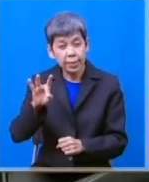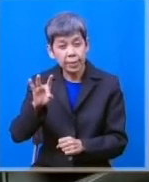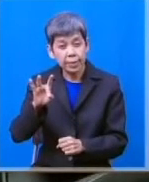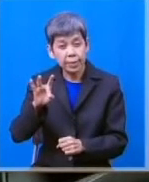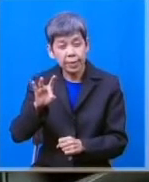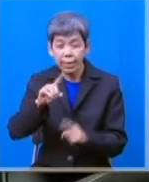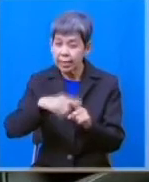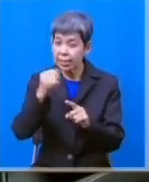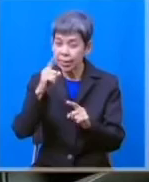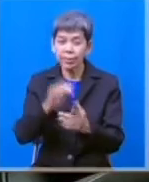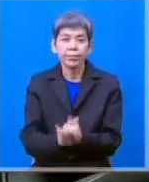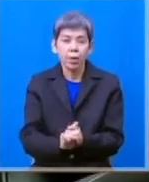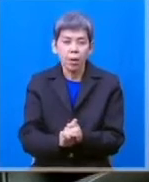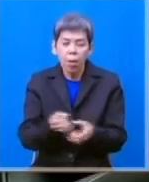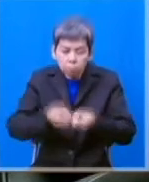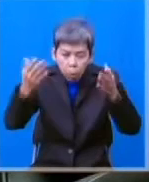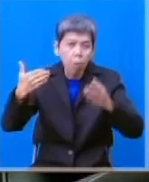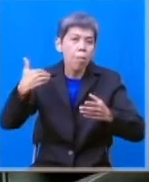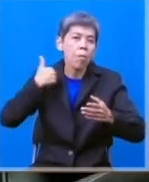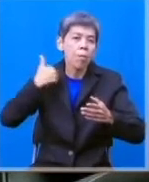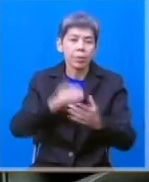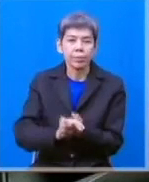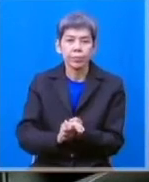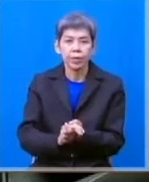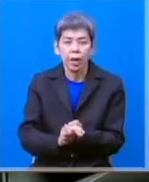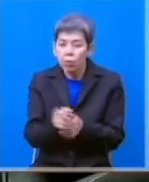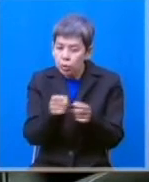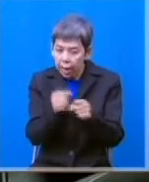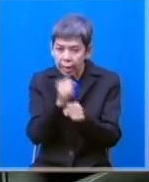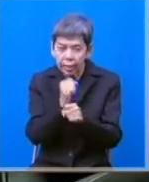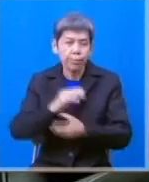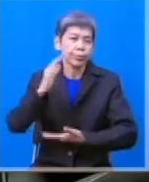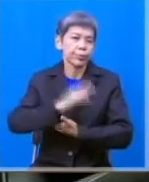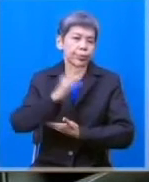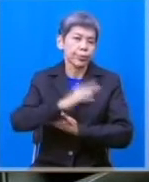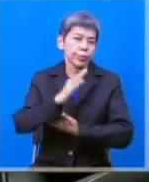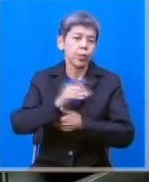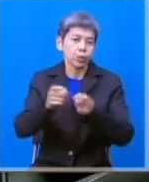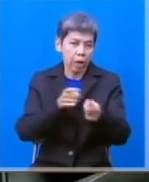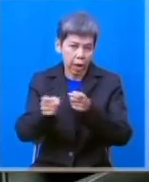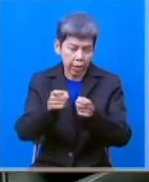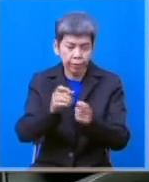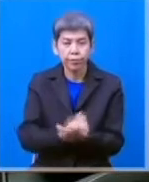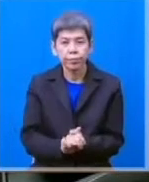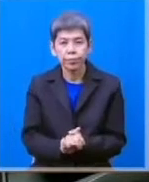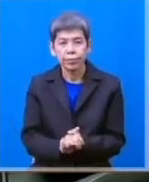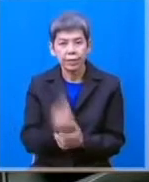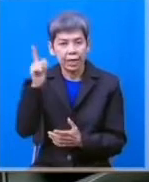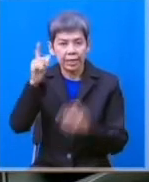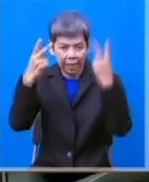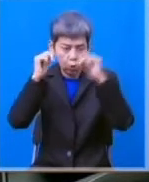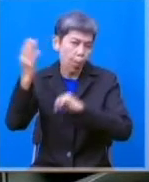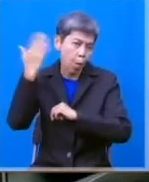พฤศจิกายนระเบิดที่สำนักงานผู้จัดการหนังสือที่ผู้จัดการนายทักษิณเป็นนายกนะ